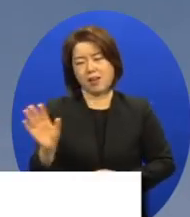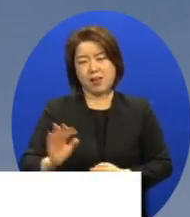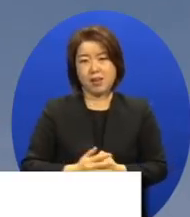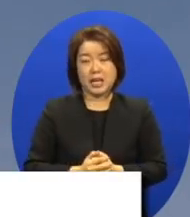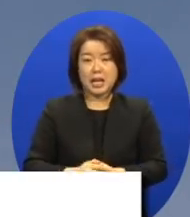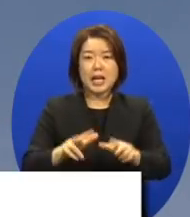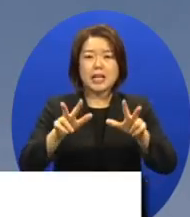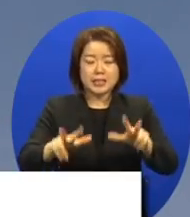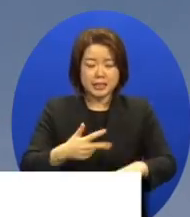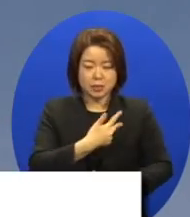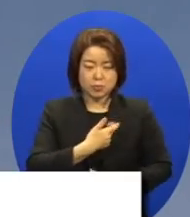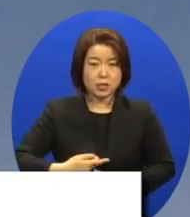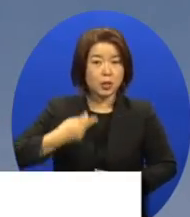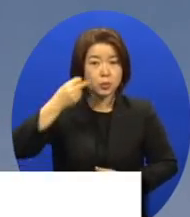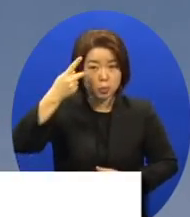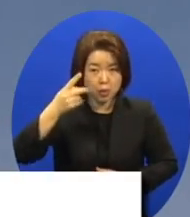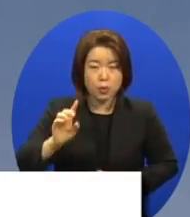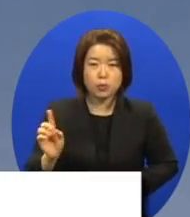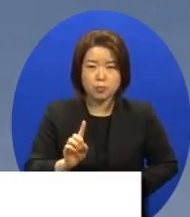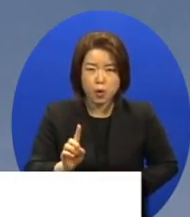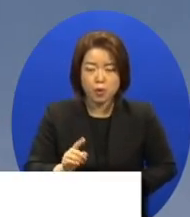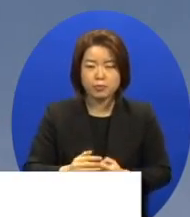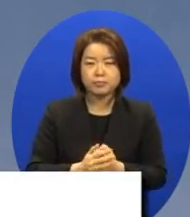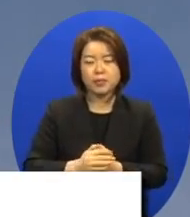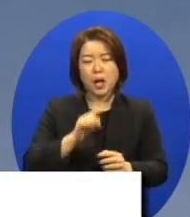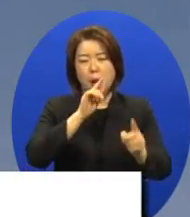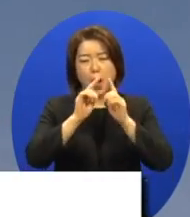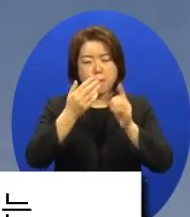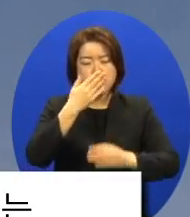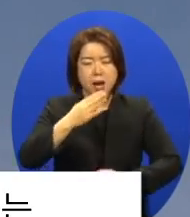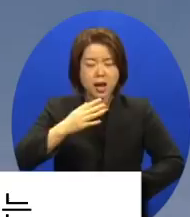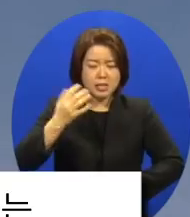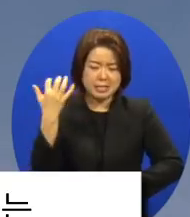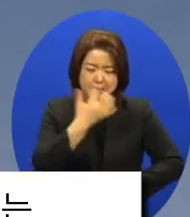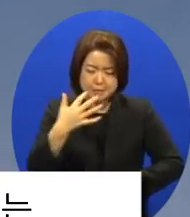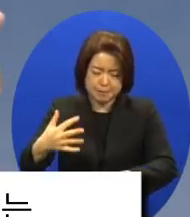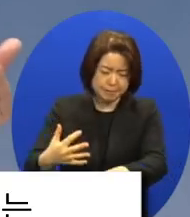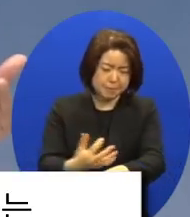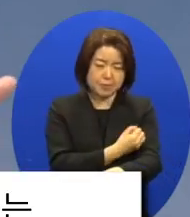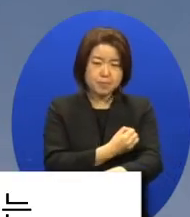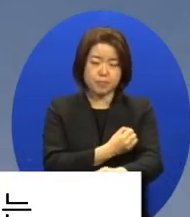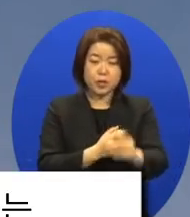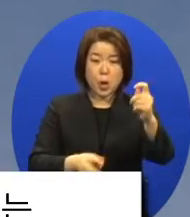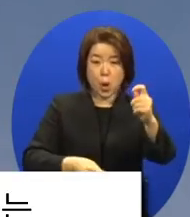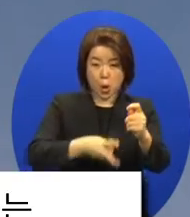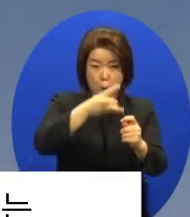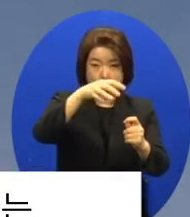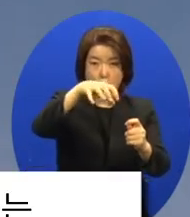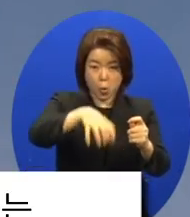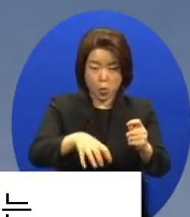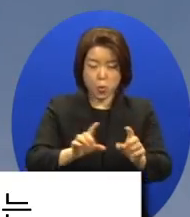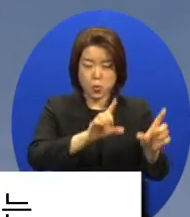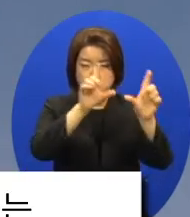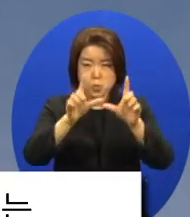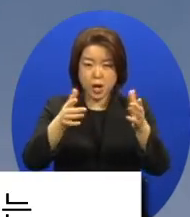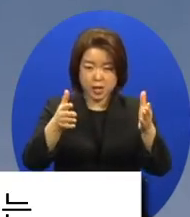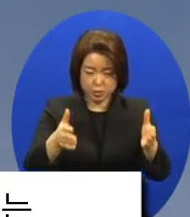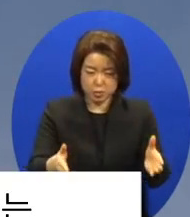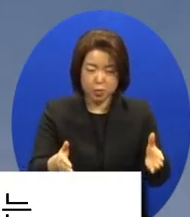지금 사도 바울은 말할 수 없이 음란한 도시 고린도 라는 도시에 살면서